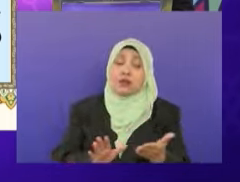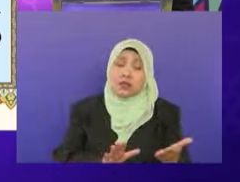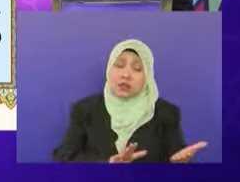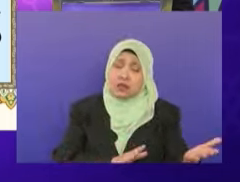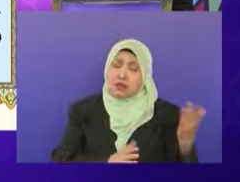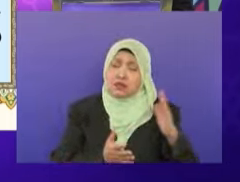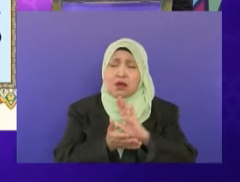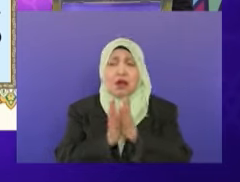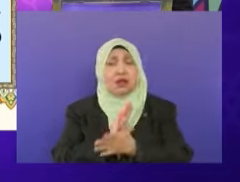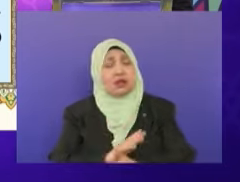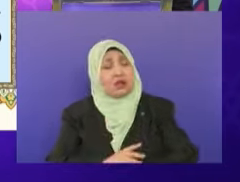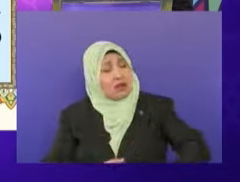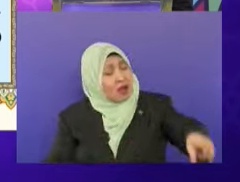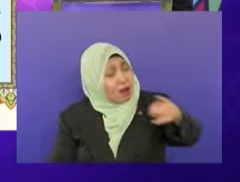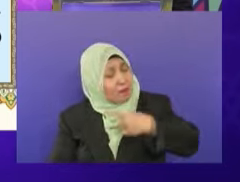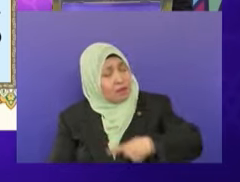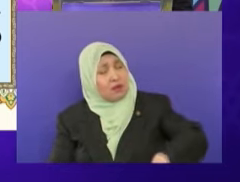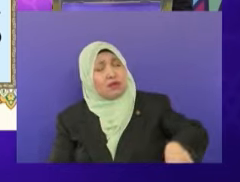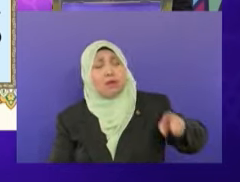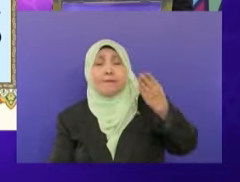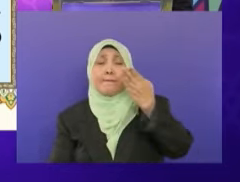موتكم لعلكم